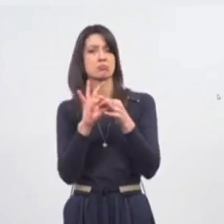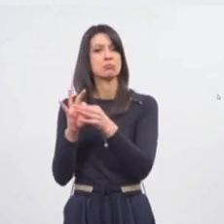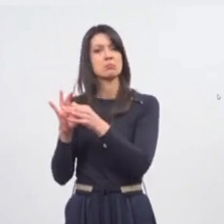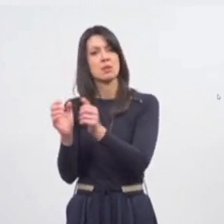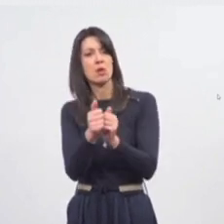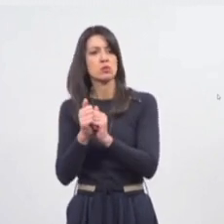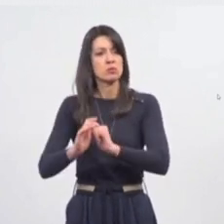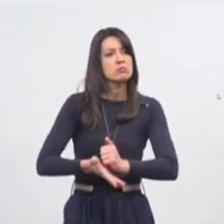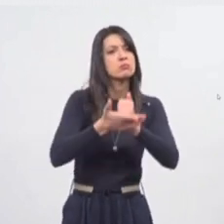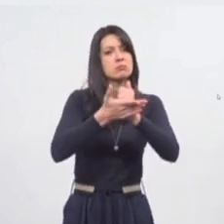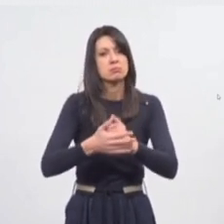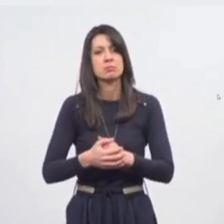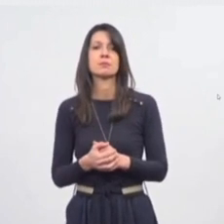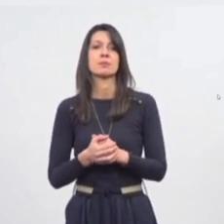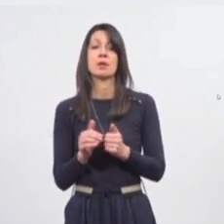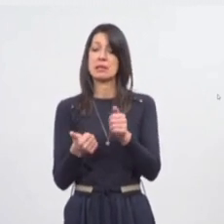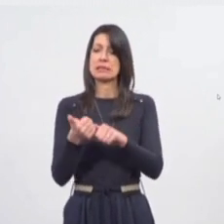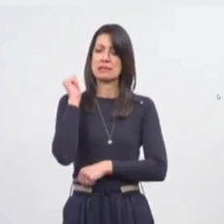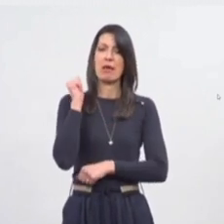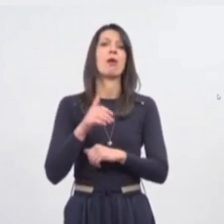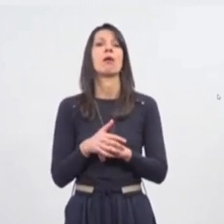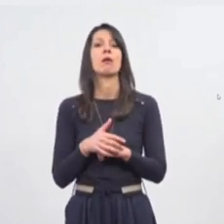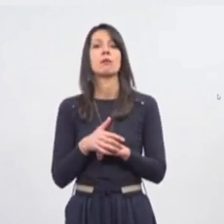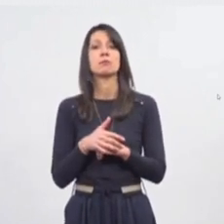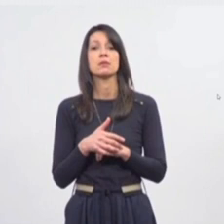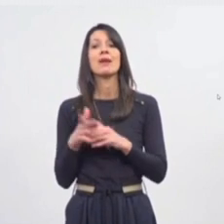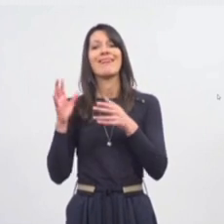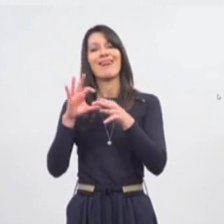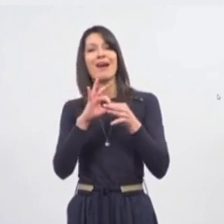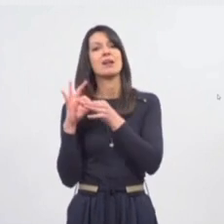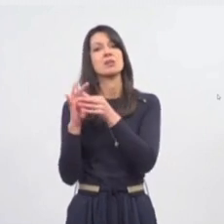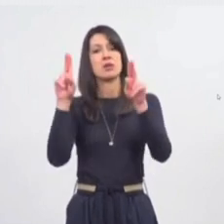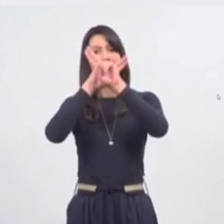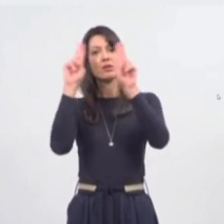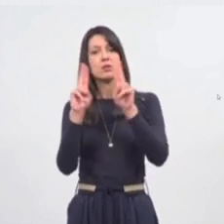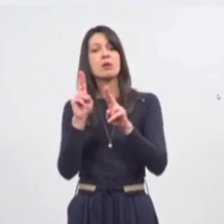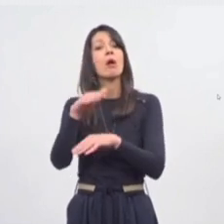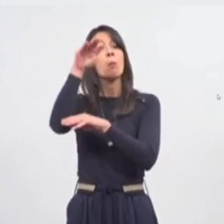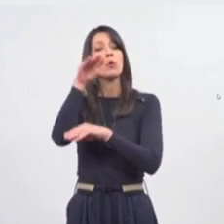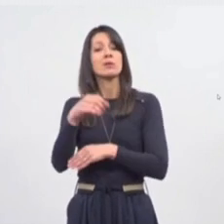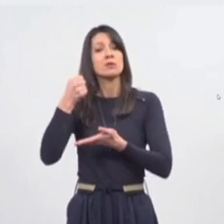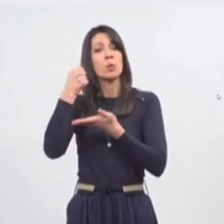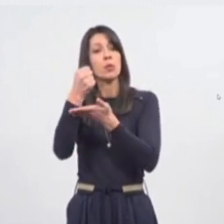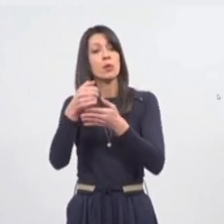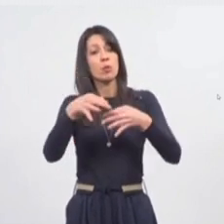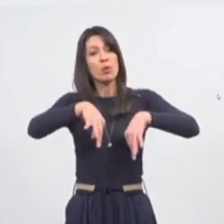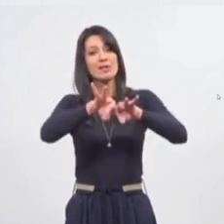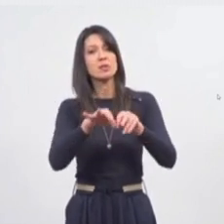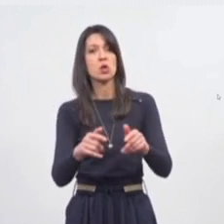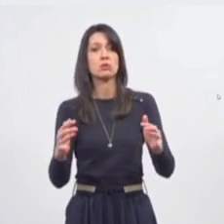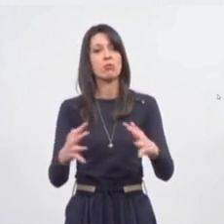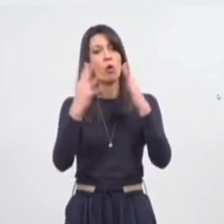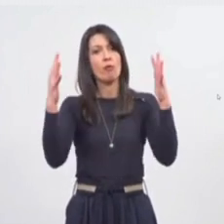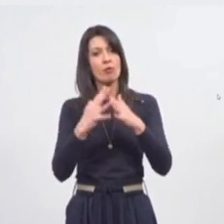concernés. Hier, l'Alliance internationale pour la protection du patrimoine dans les zones de conflit, connue sous